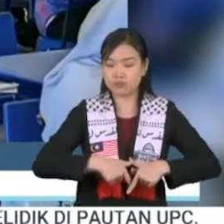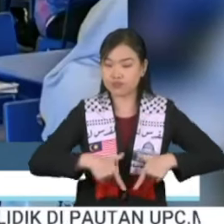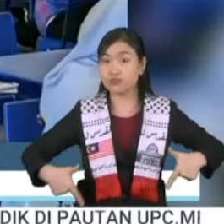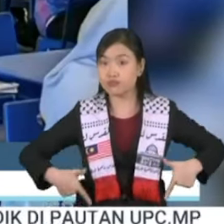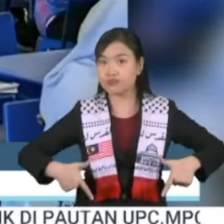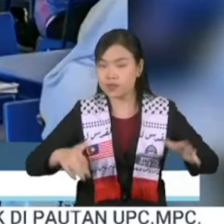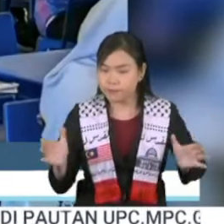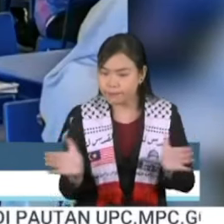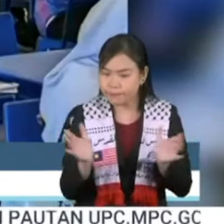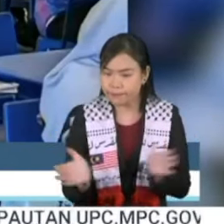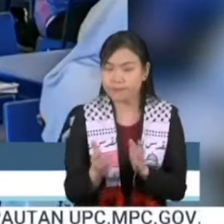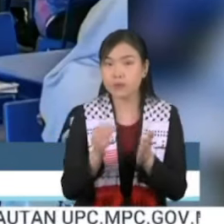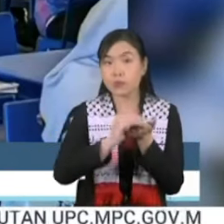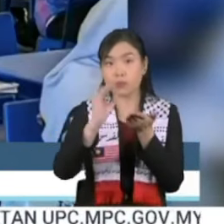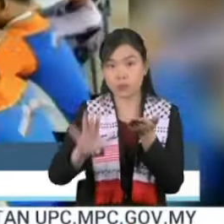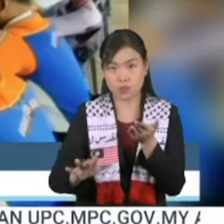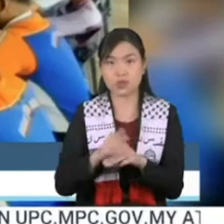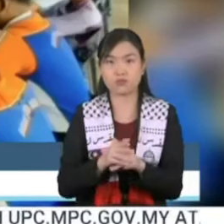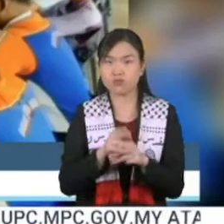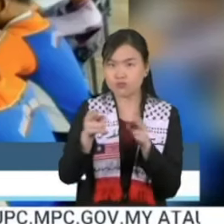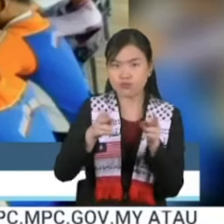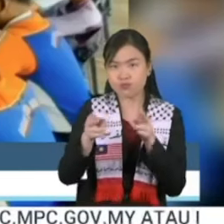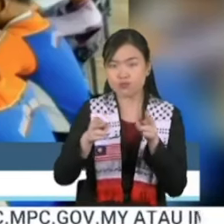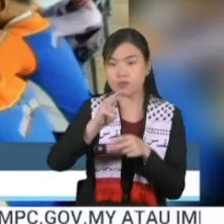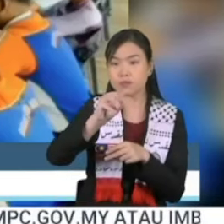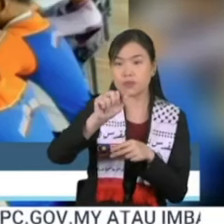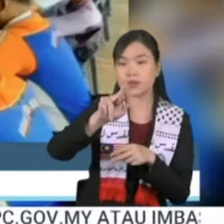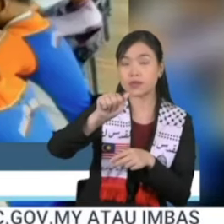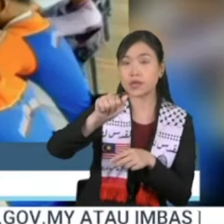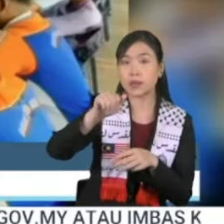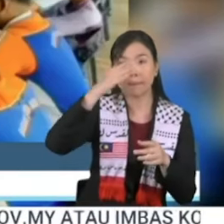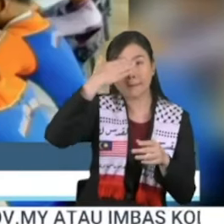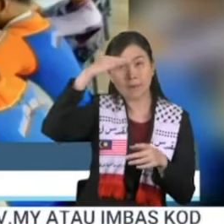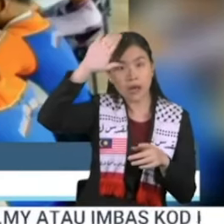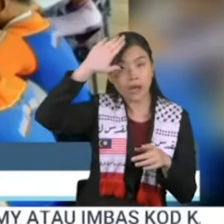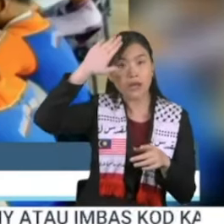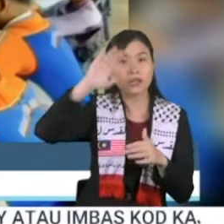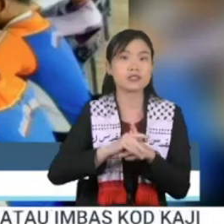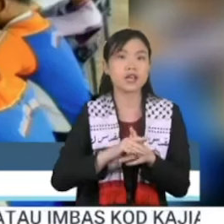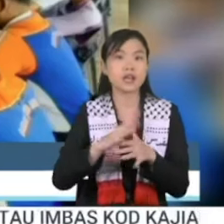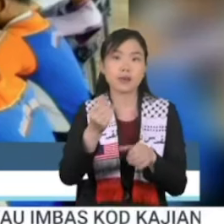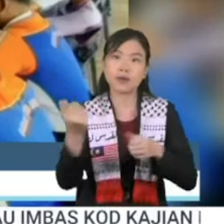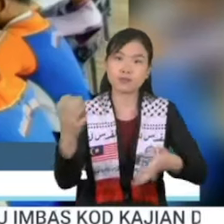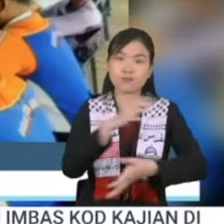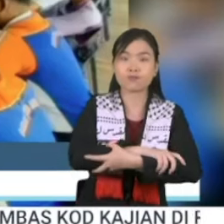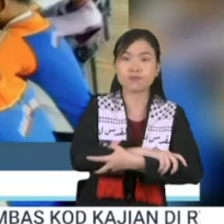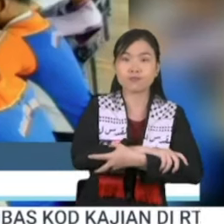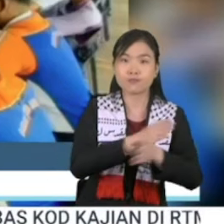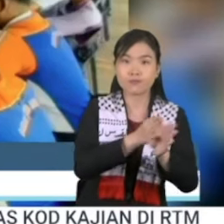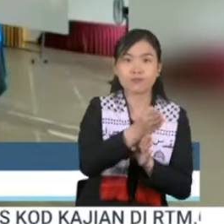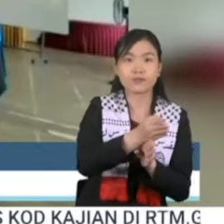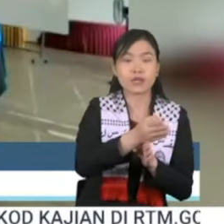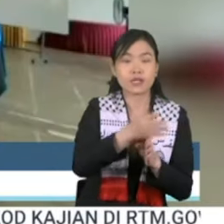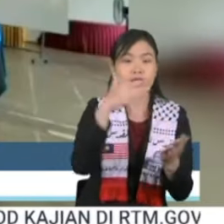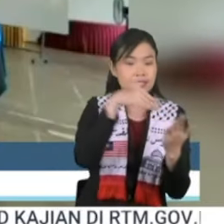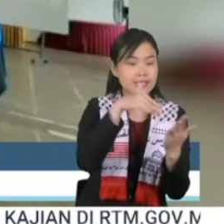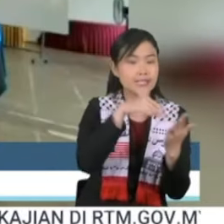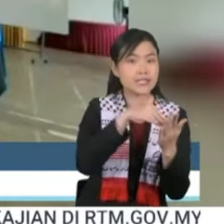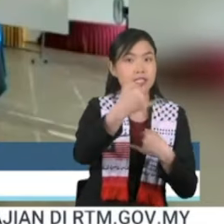motivasi pelajar. Usaha digerakkan Mara Perlis mendapat kerjasama sektor pembelajaran Jabatan Pendidikan Negeri